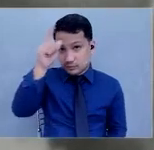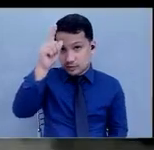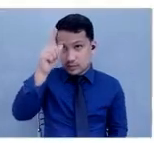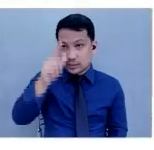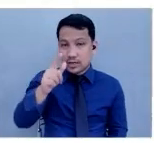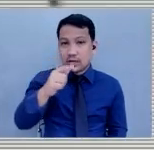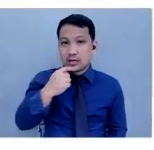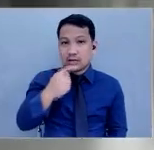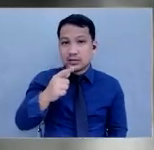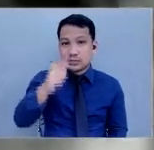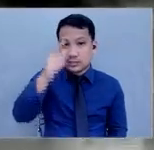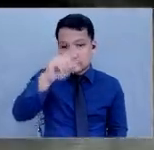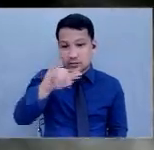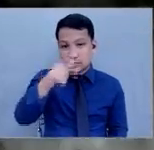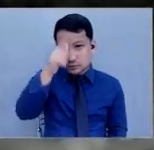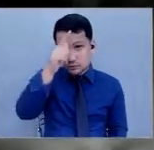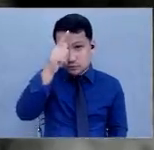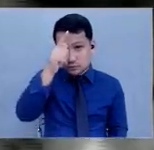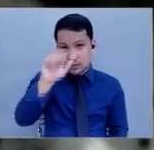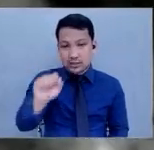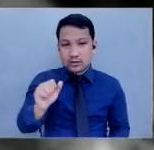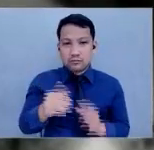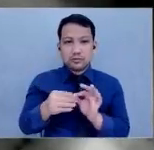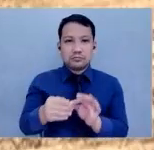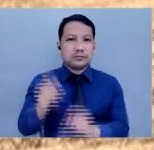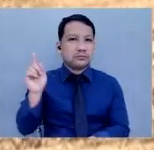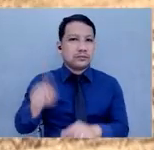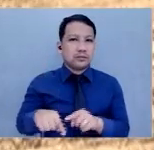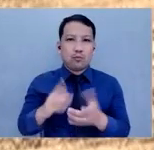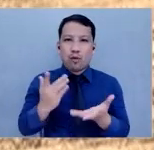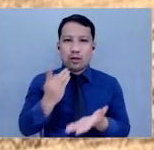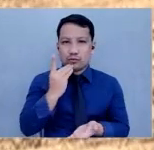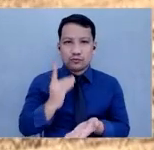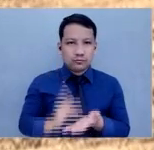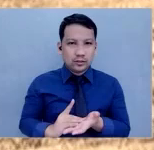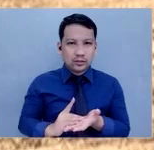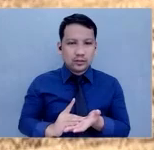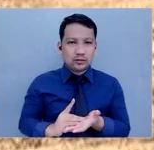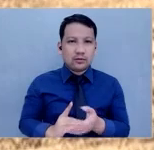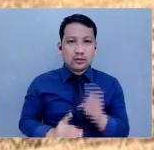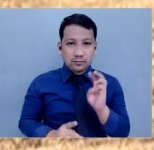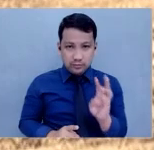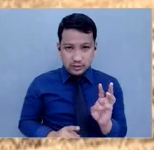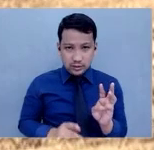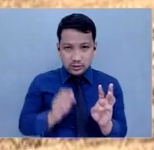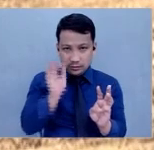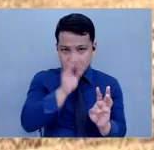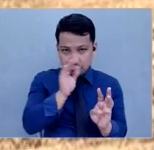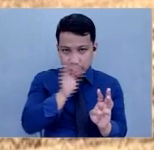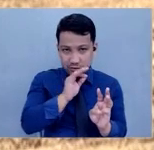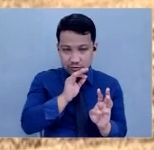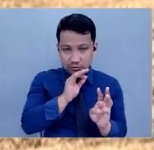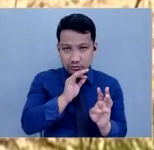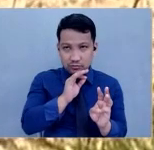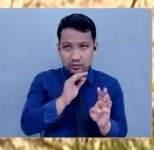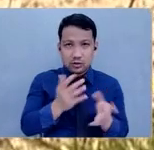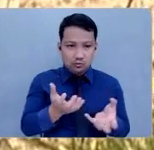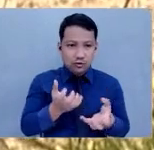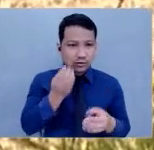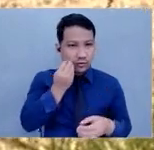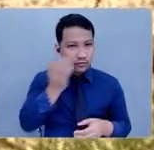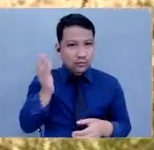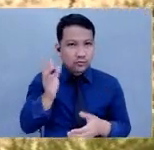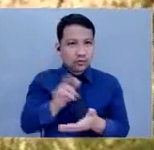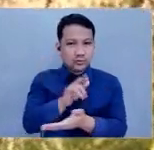ang pagpapauwi sa mga Pinoy na pawang hindi dokumentado. May 6 Pinoy naman sa Lebanon ang nagpa-repatriate at darating sa